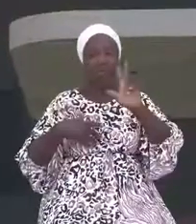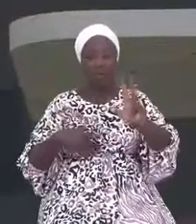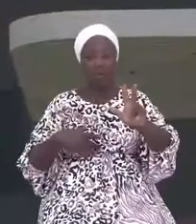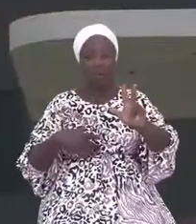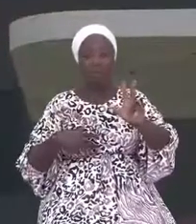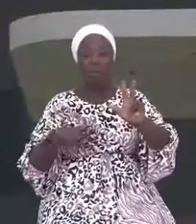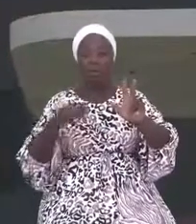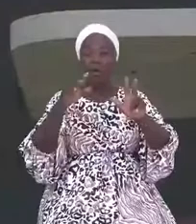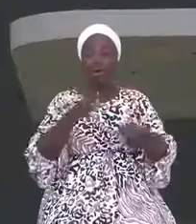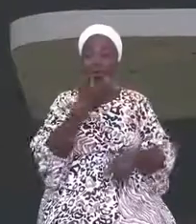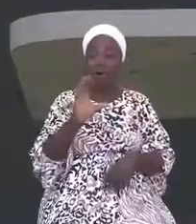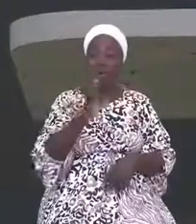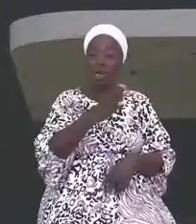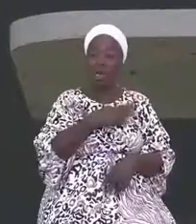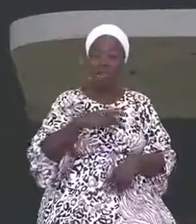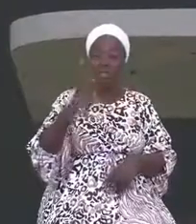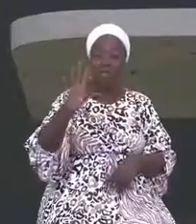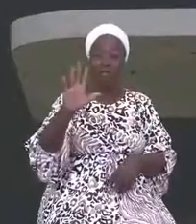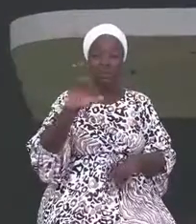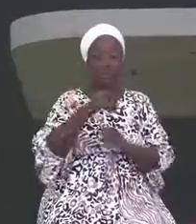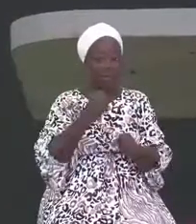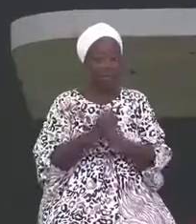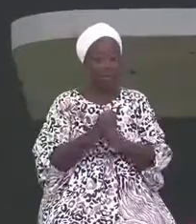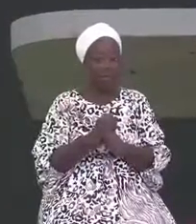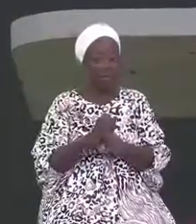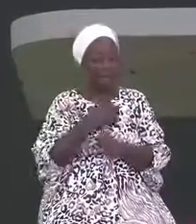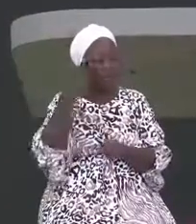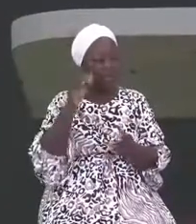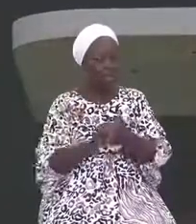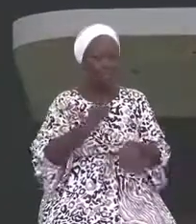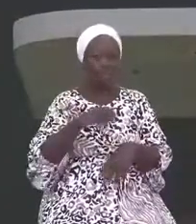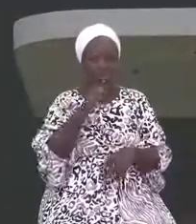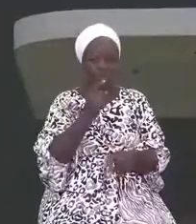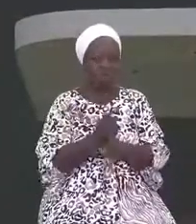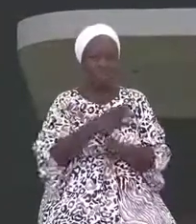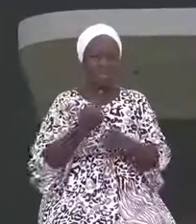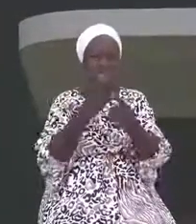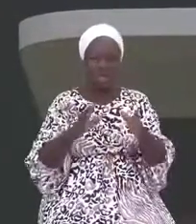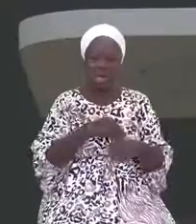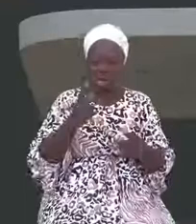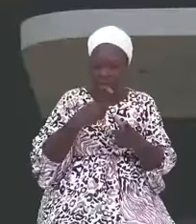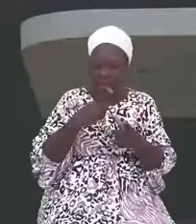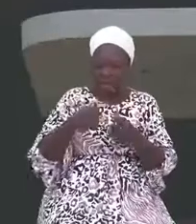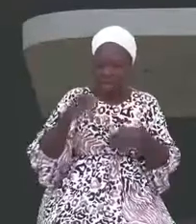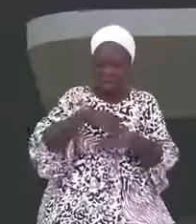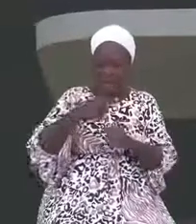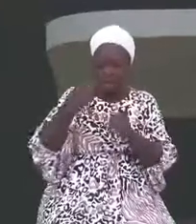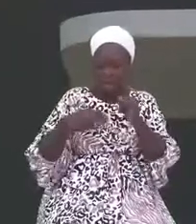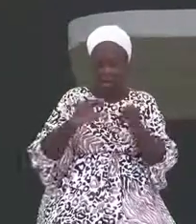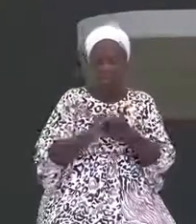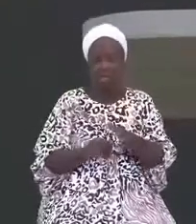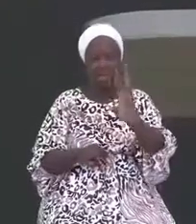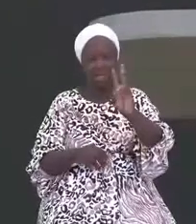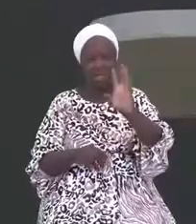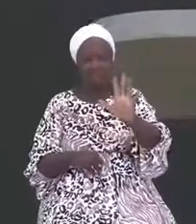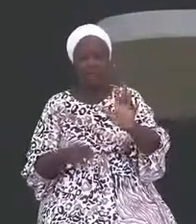pendant 65 ans, il était un pécheur ordinaire. Mais ensuite, à l'âge de 65 ans, il